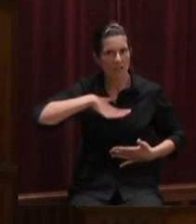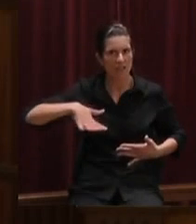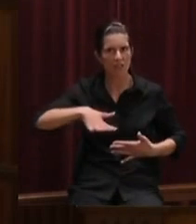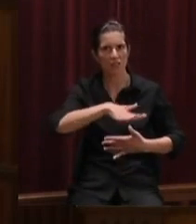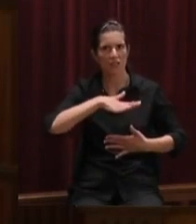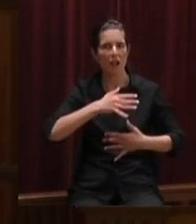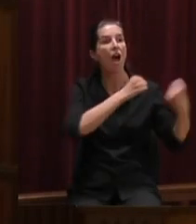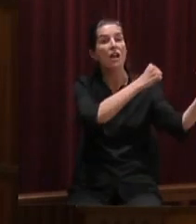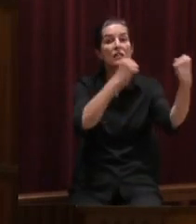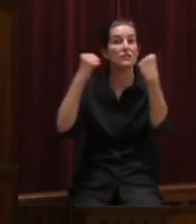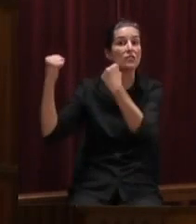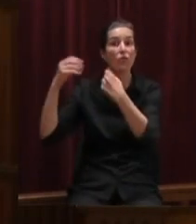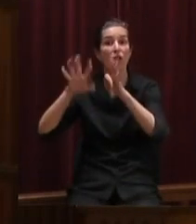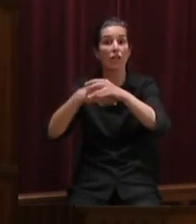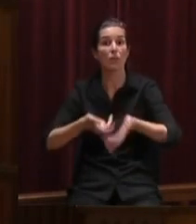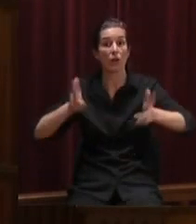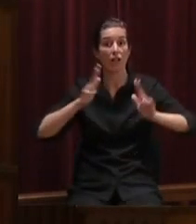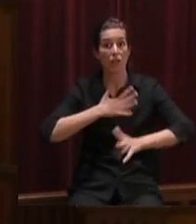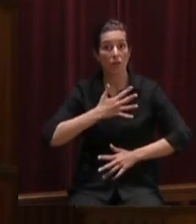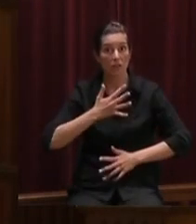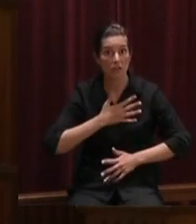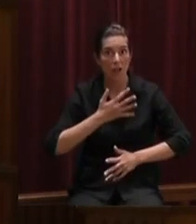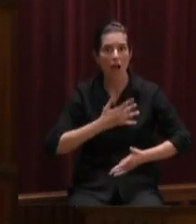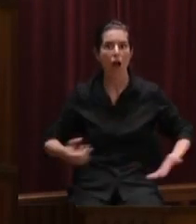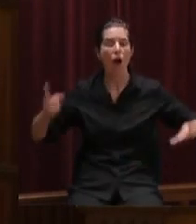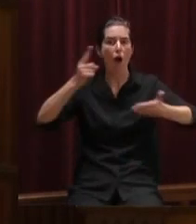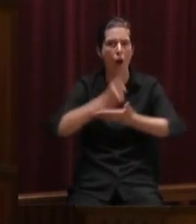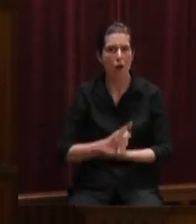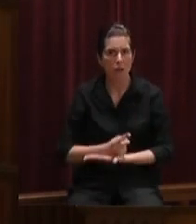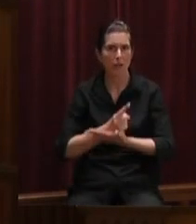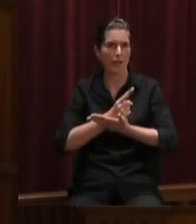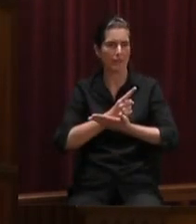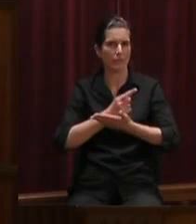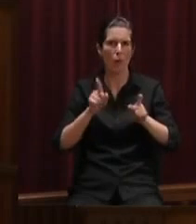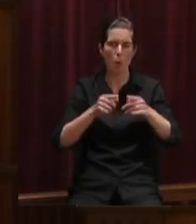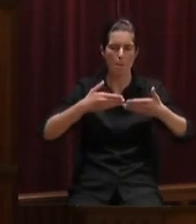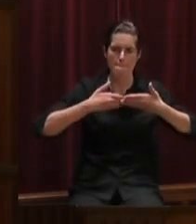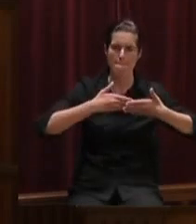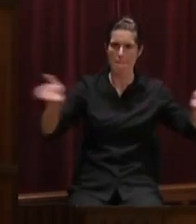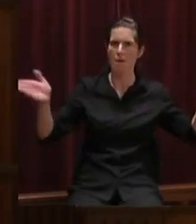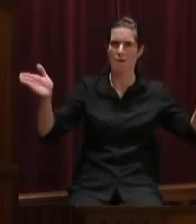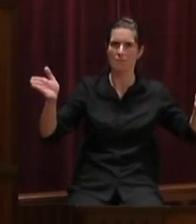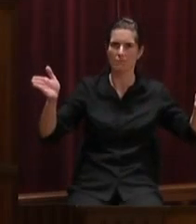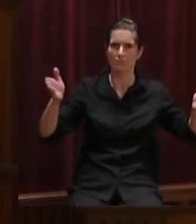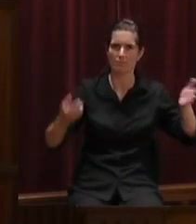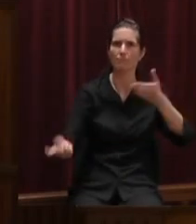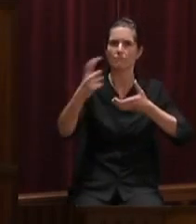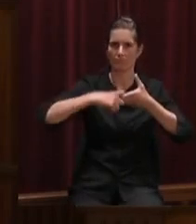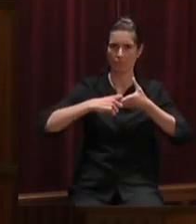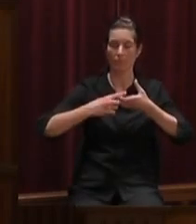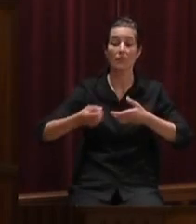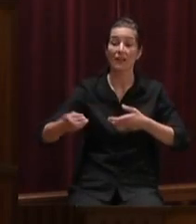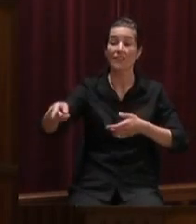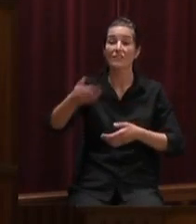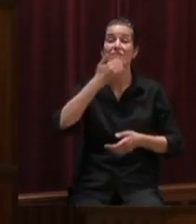en les quals se sosté la nostra democràcia obrissin de nou les seves portes a la ciutadania. Ens reclamaven pau social i